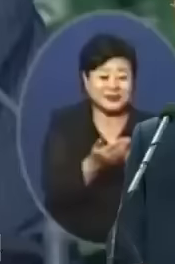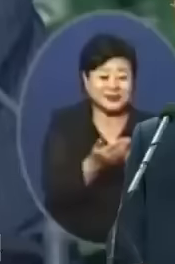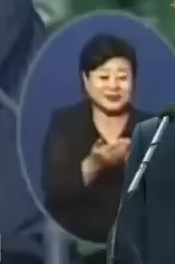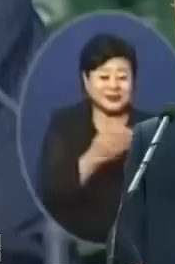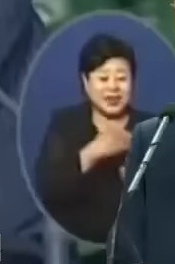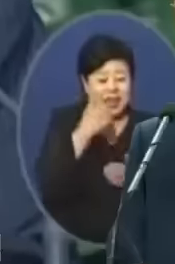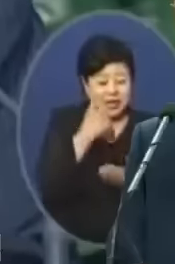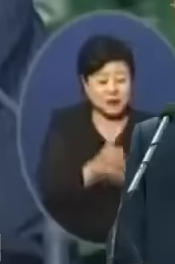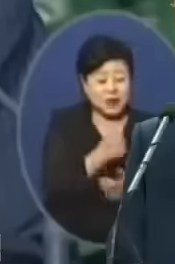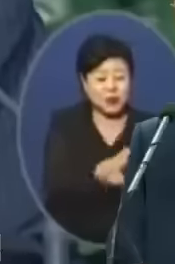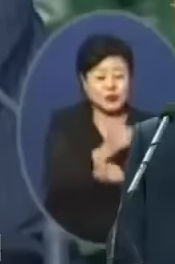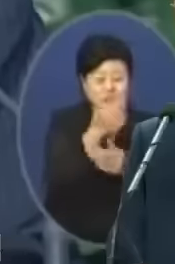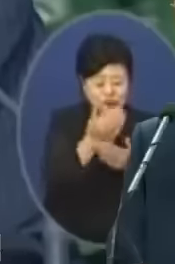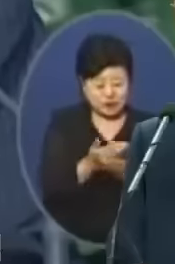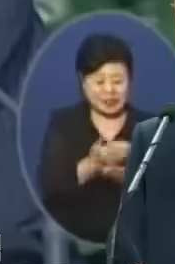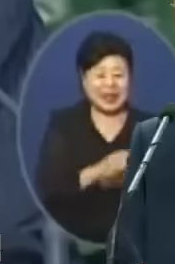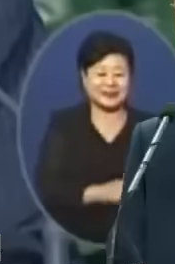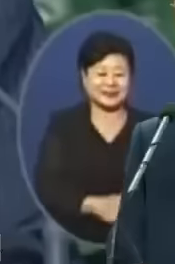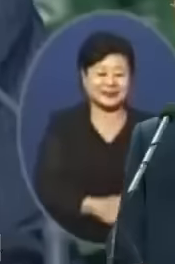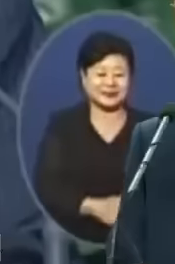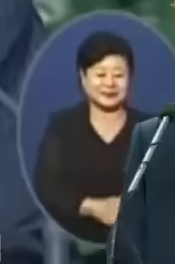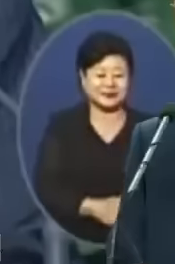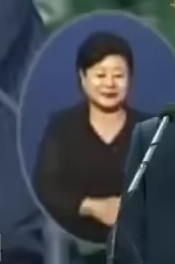내 죄를 용서해 주셨다.